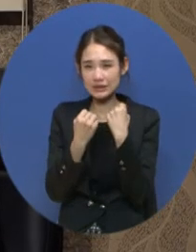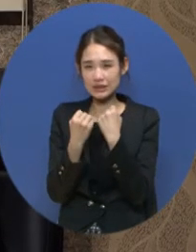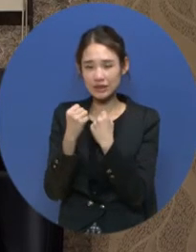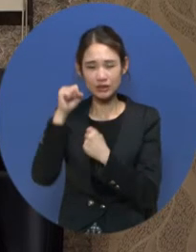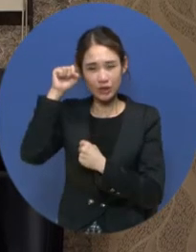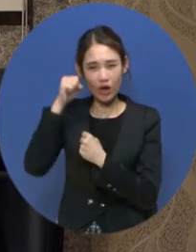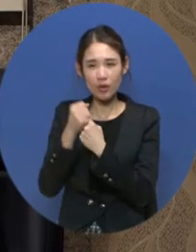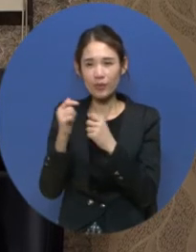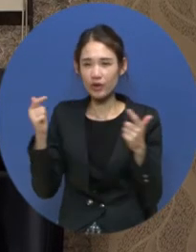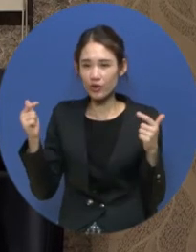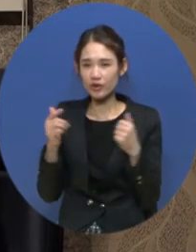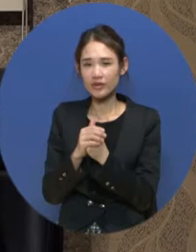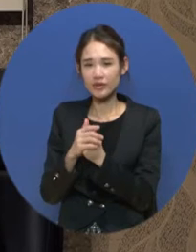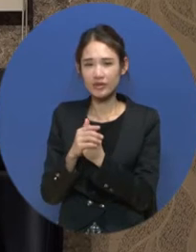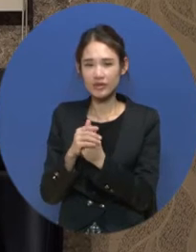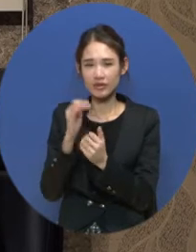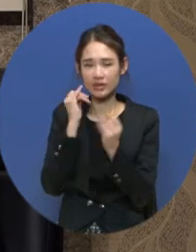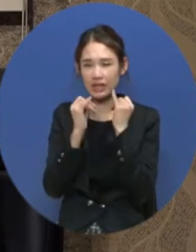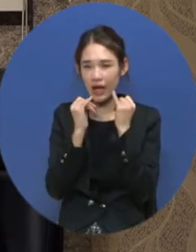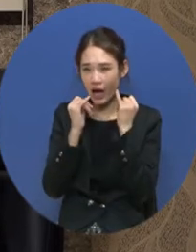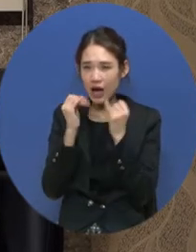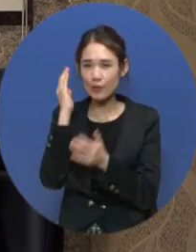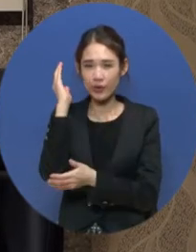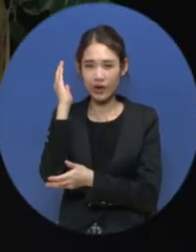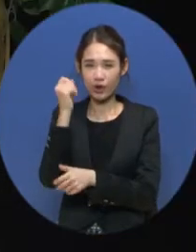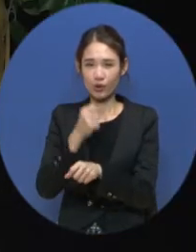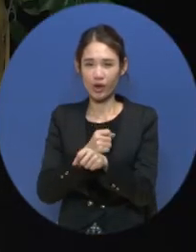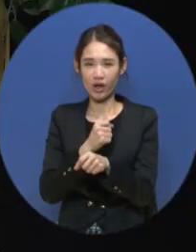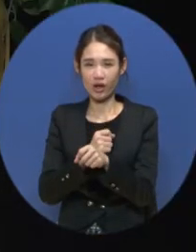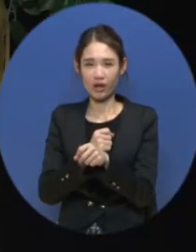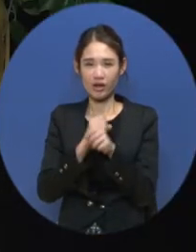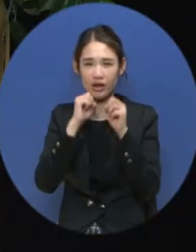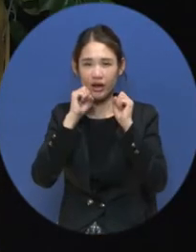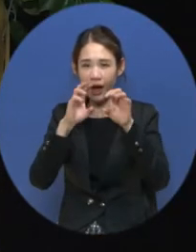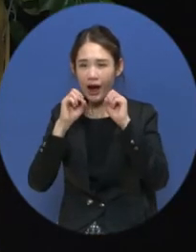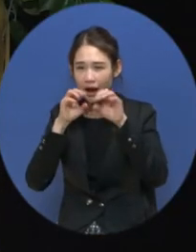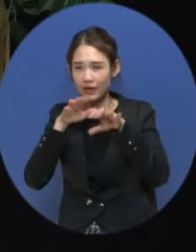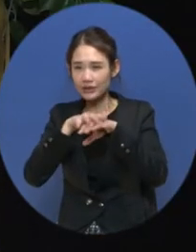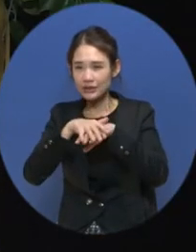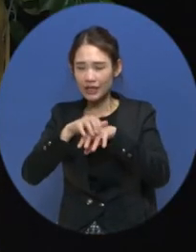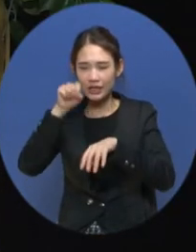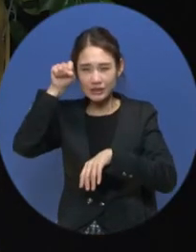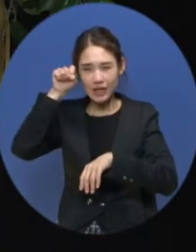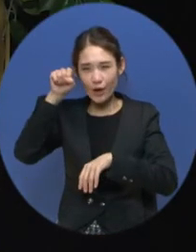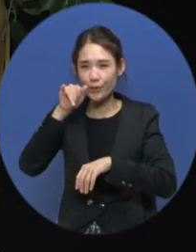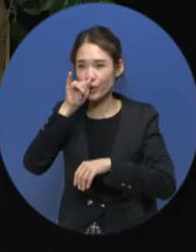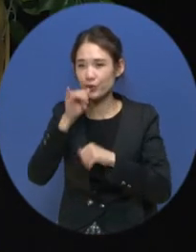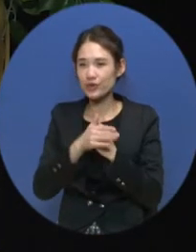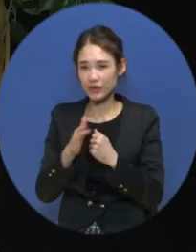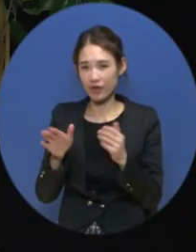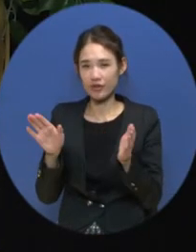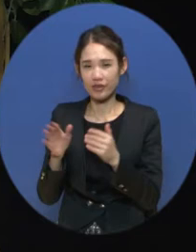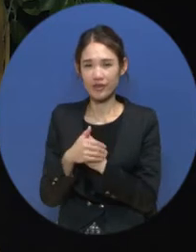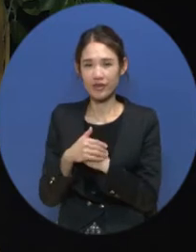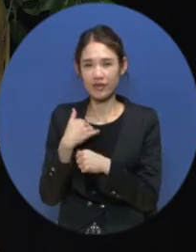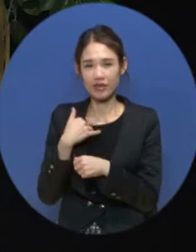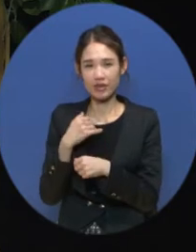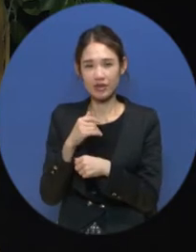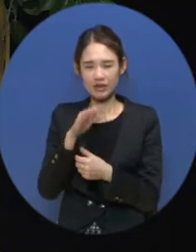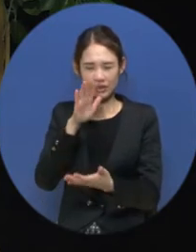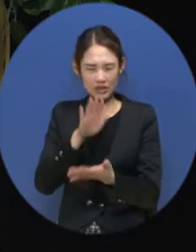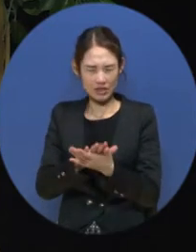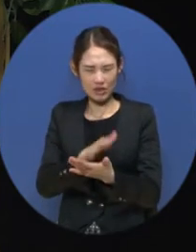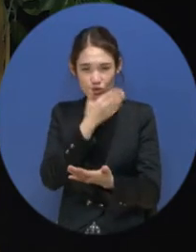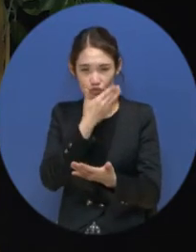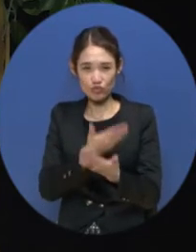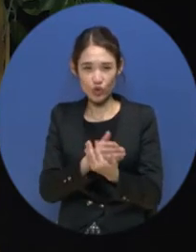다방면으로 기자회견도 하고 또 알리는 집회도 하고 했죠. 그때 이제 우리가 핫 이슈가